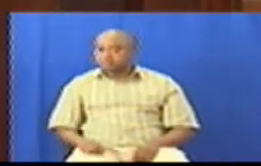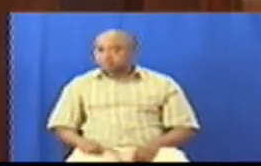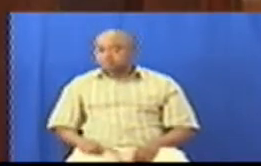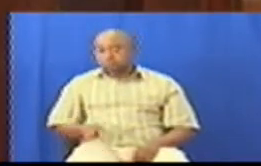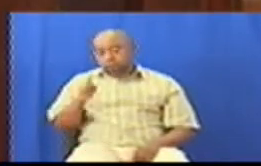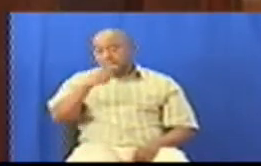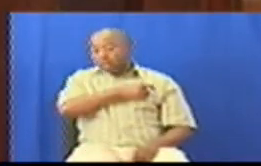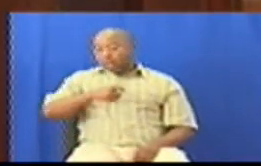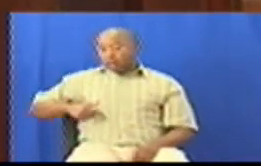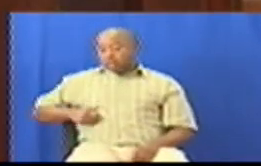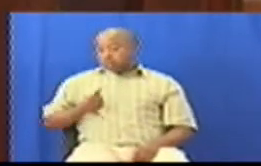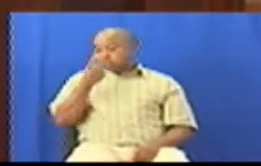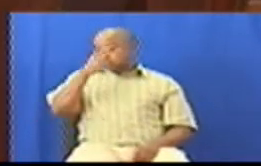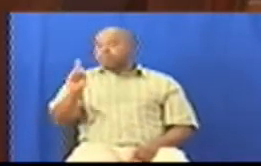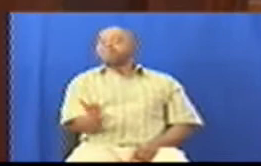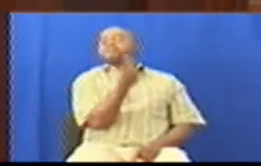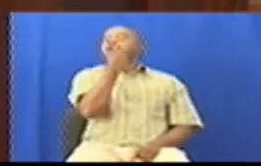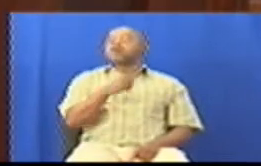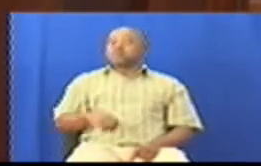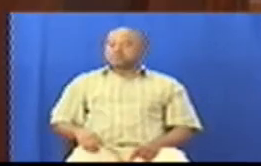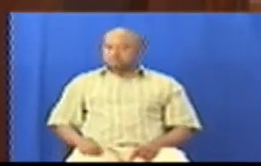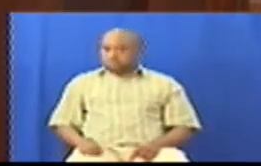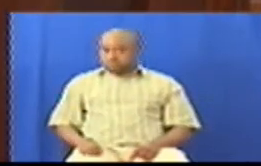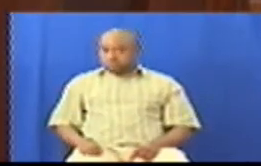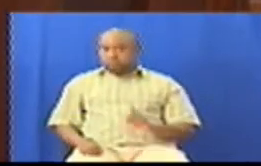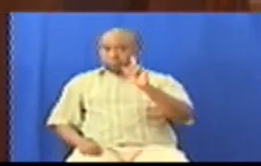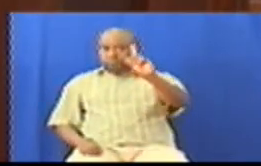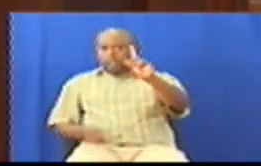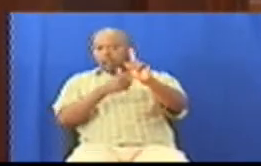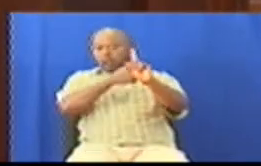tumpitishe Dr. John Pombe Magufuli